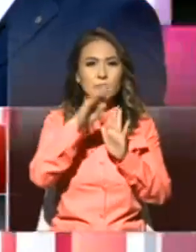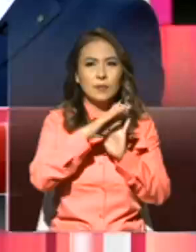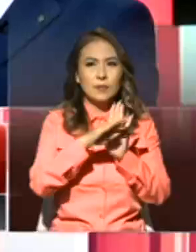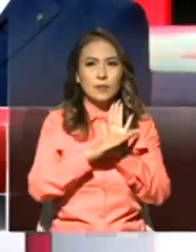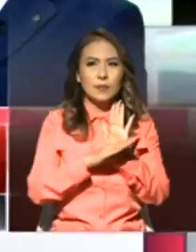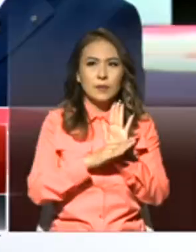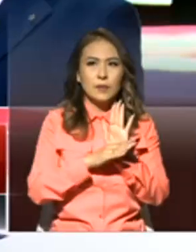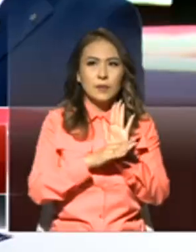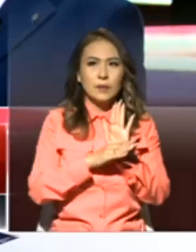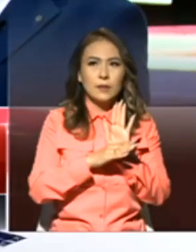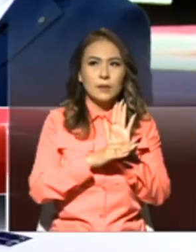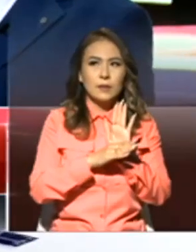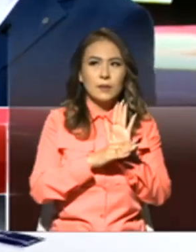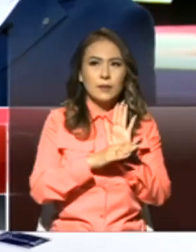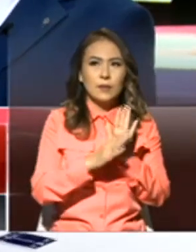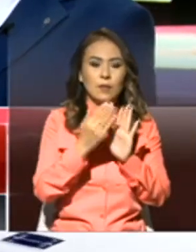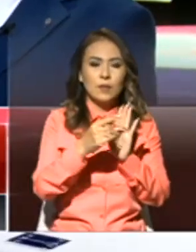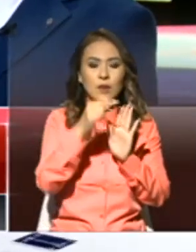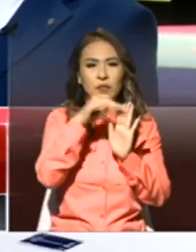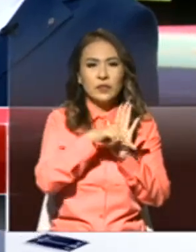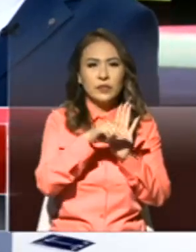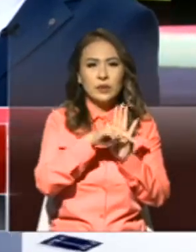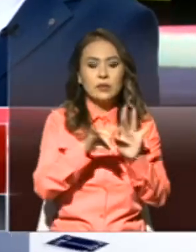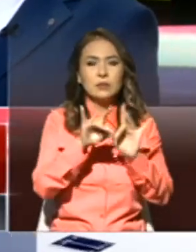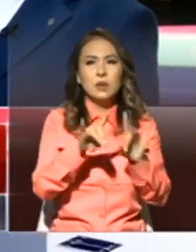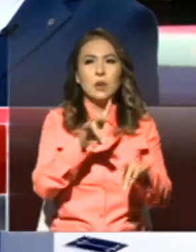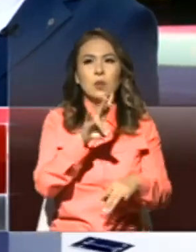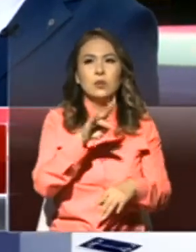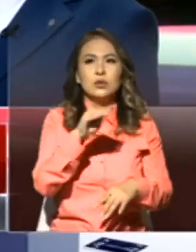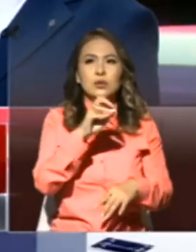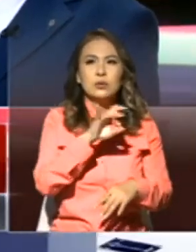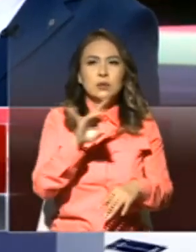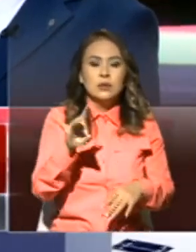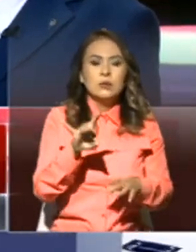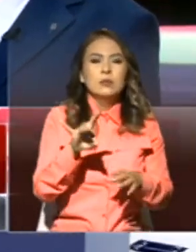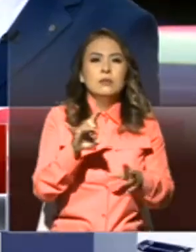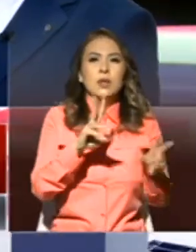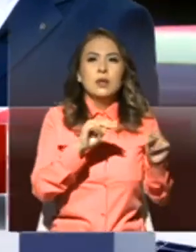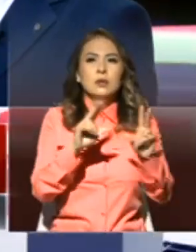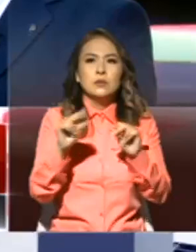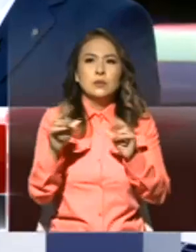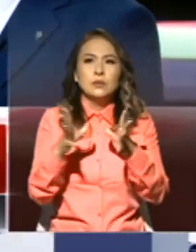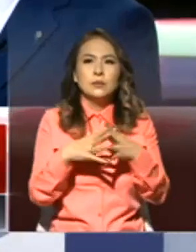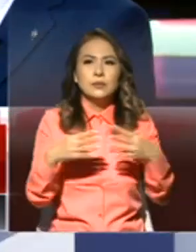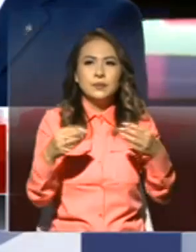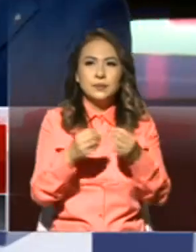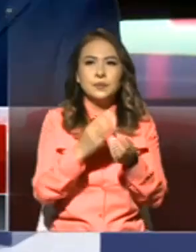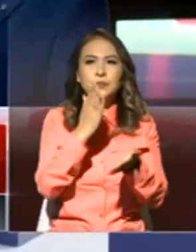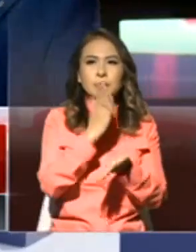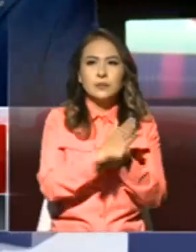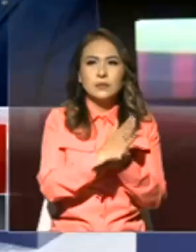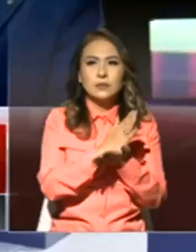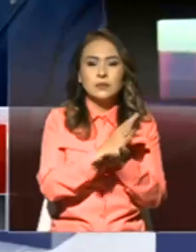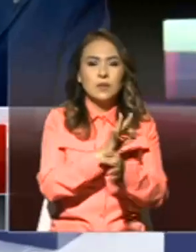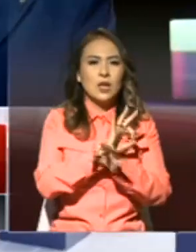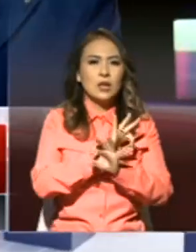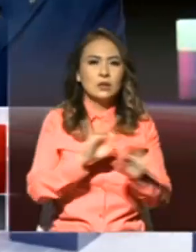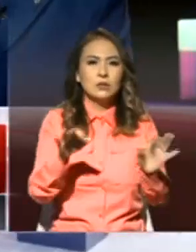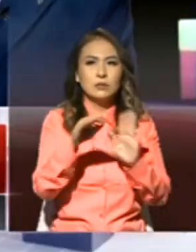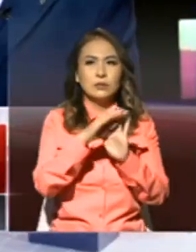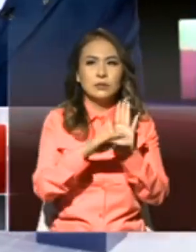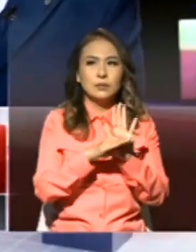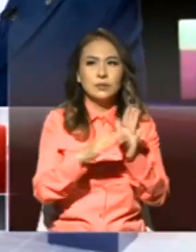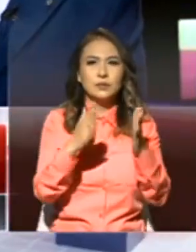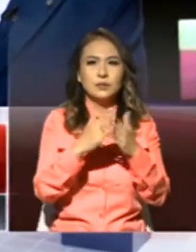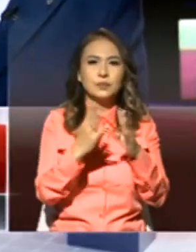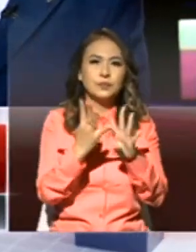сияқты. Енді мұның ішінде тағы да айтып өтетін нұрлы жер, бақыт отбасы 5-10-20 деген бағдарламалар бар. Өте керемет бағдарламалар тұрғын үй